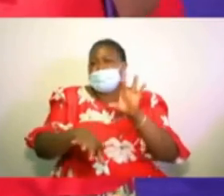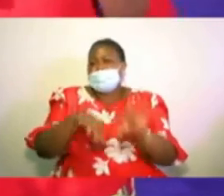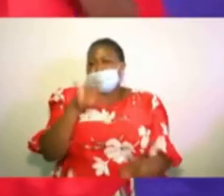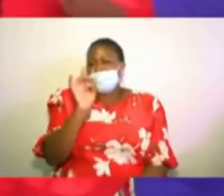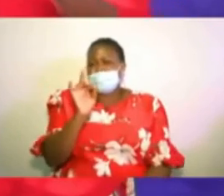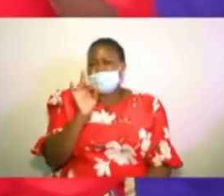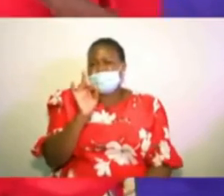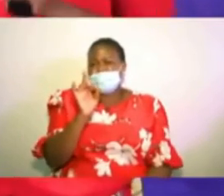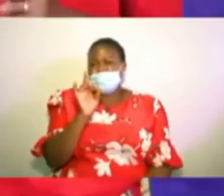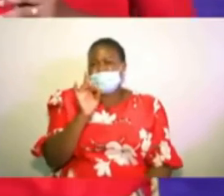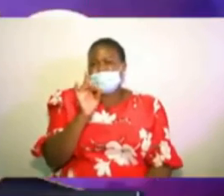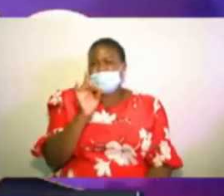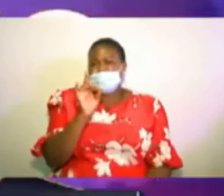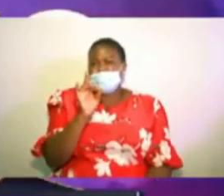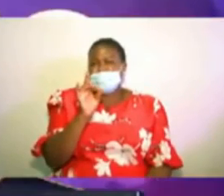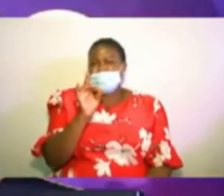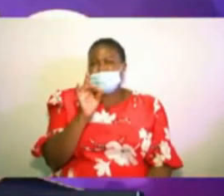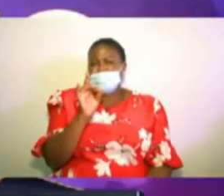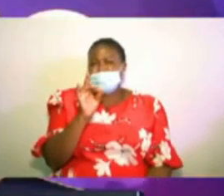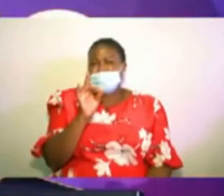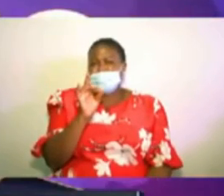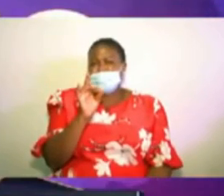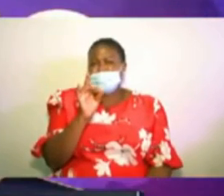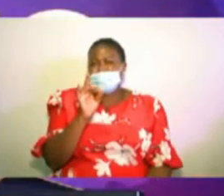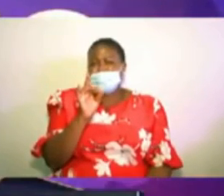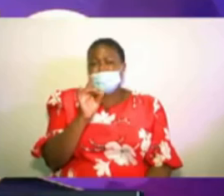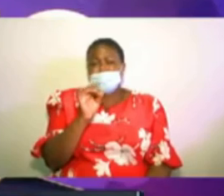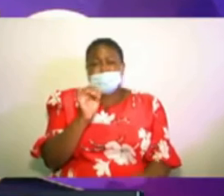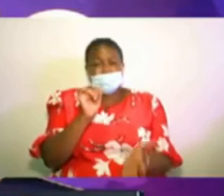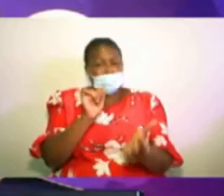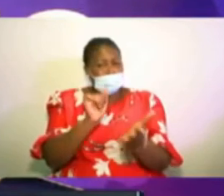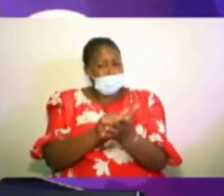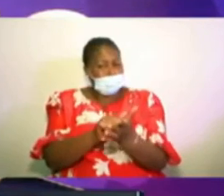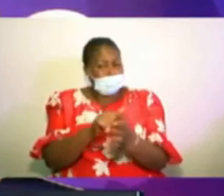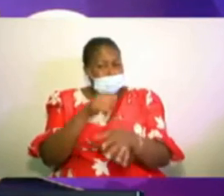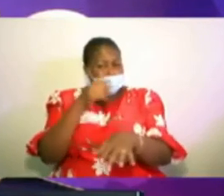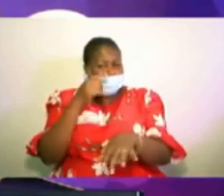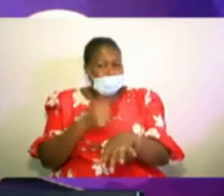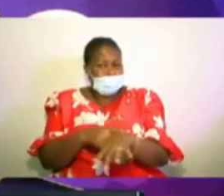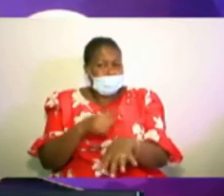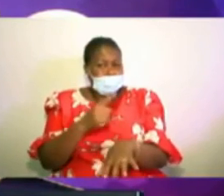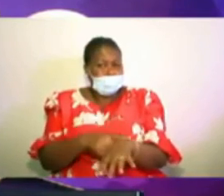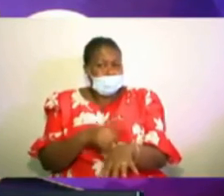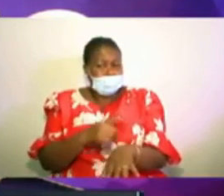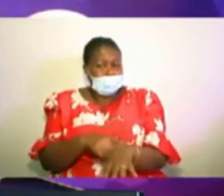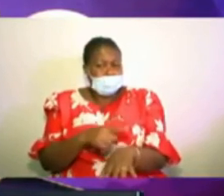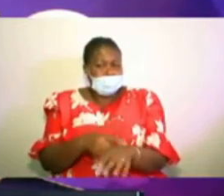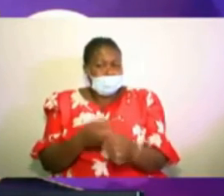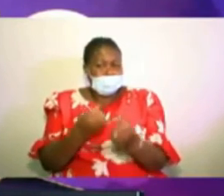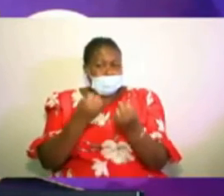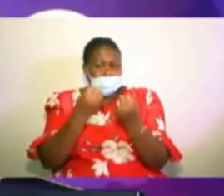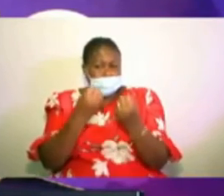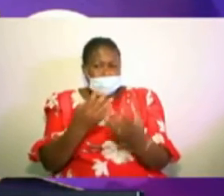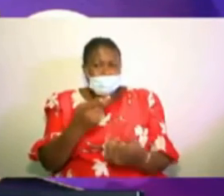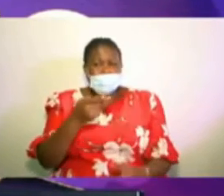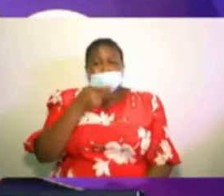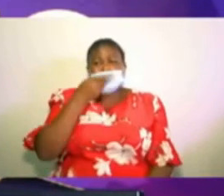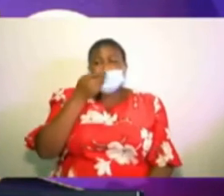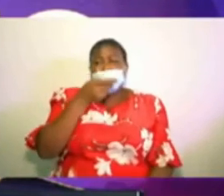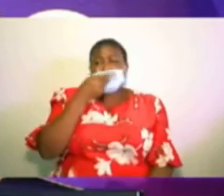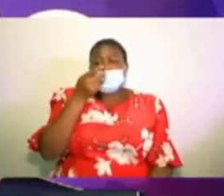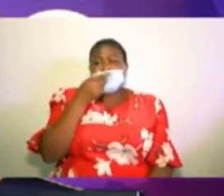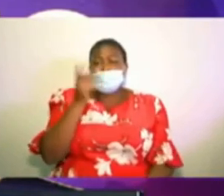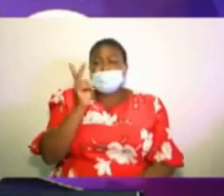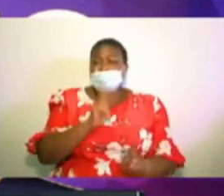disant, recevez le Saint-Esprit. And at that point, et à ce point, many Pentecostals believe that this was the time